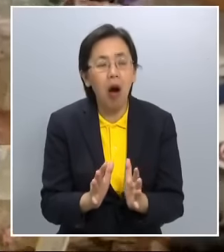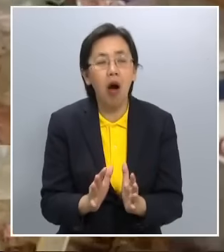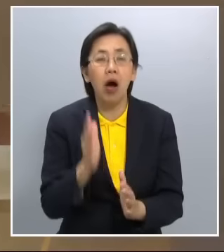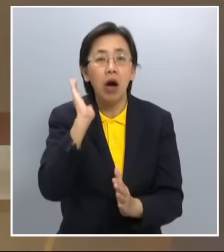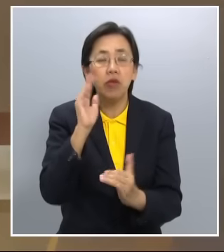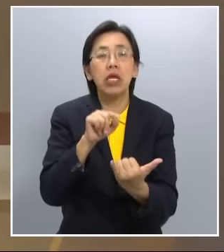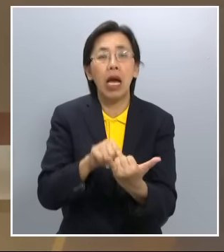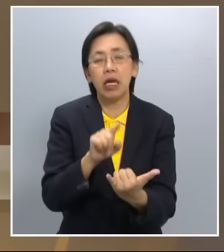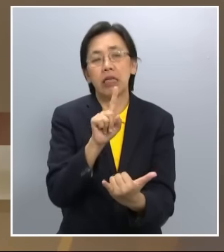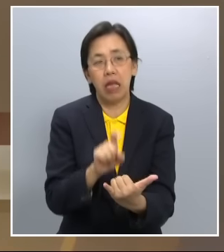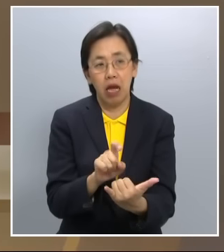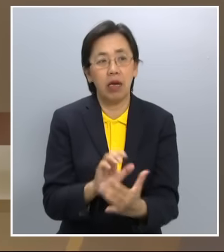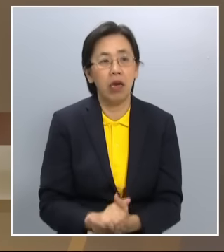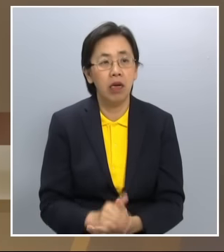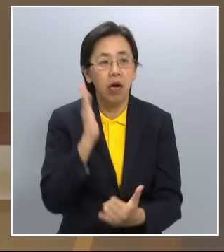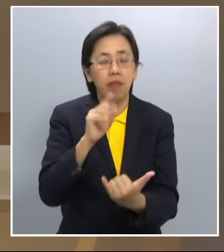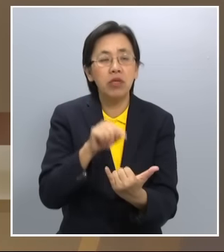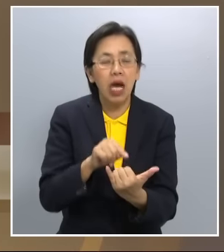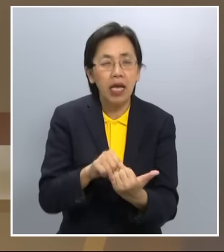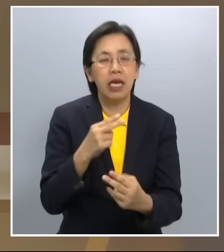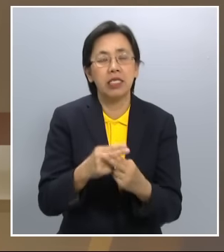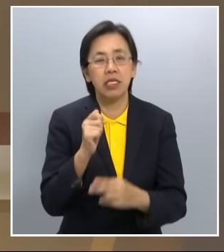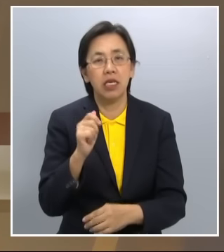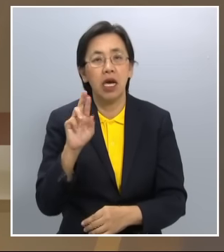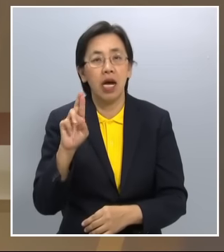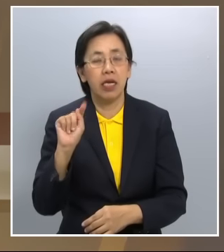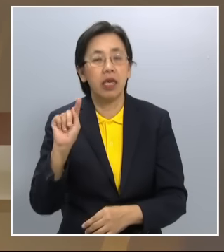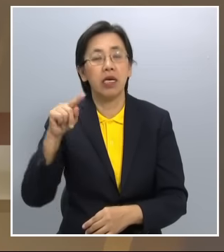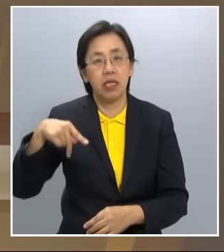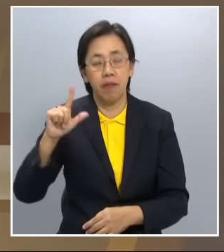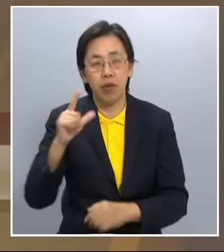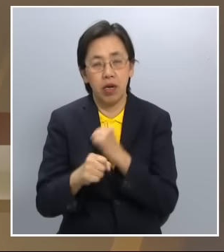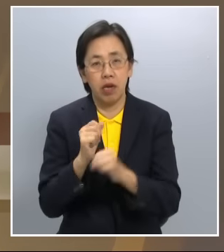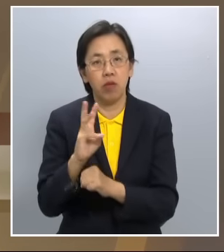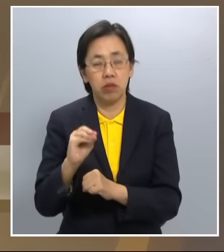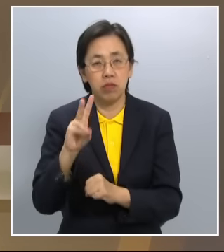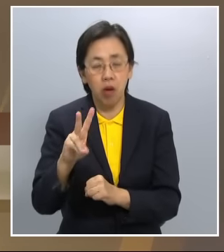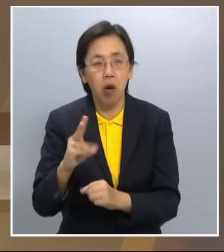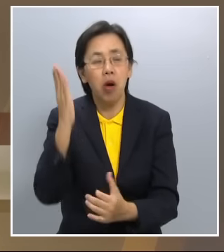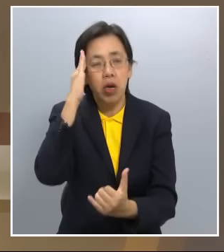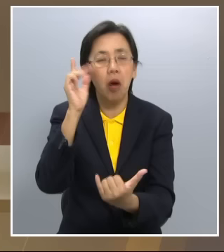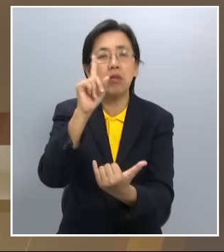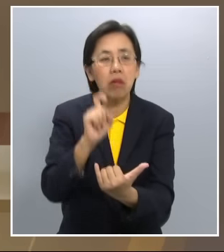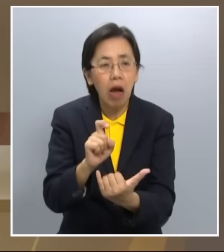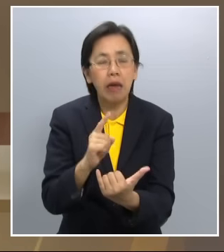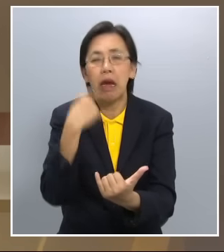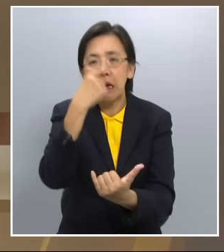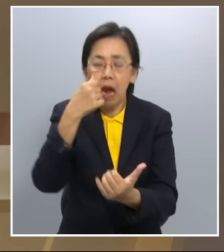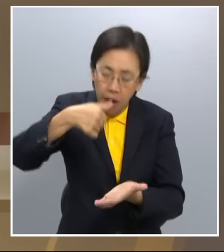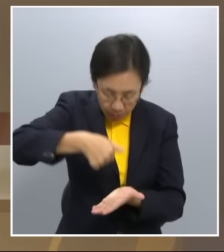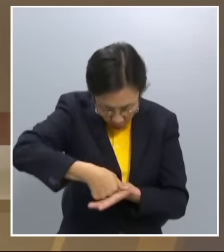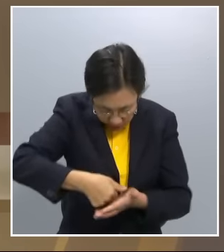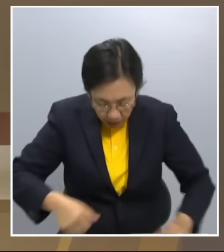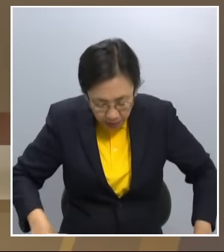ายคนหนึ่งทราบต่อมาชื่อคุณอรรถพลอายุ62ปีนอนเสียชีวิตในสภาพคว่ำหน้าอยู่ข้